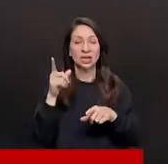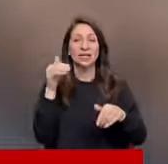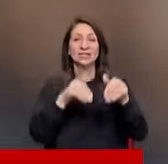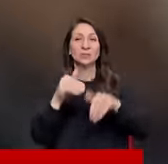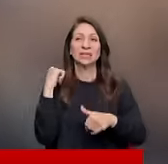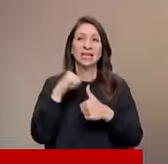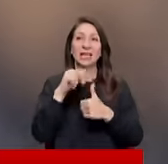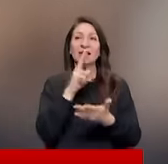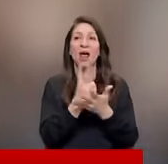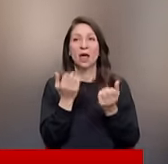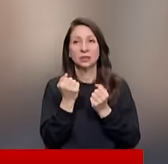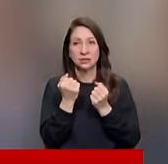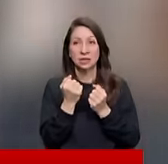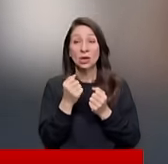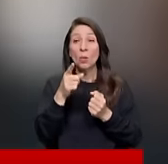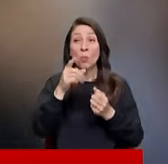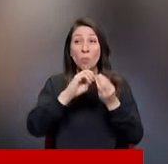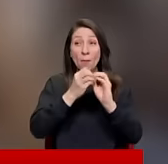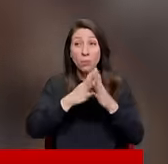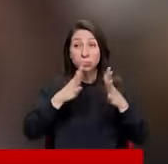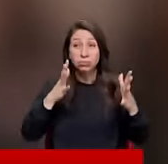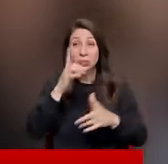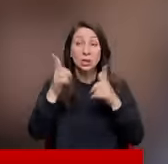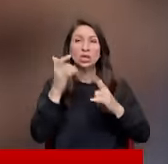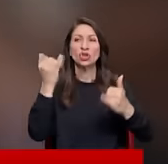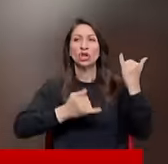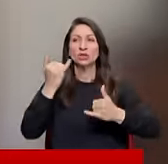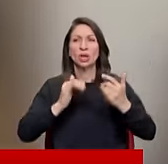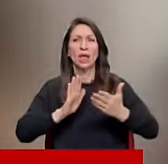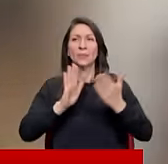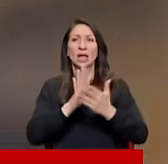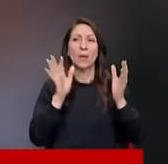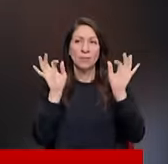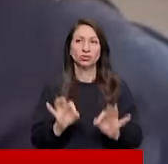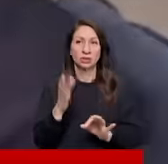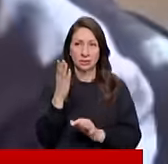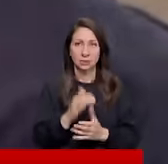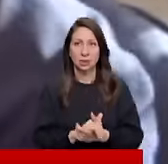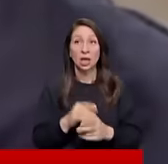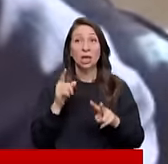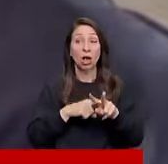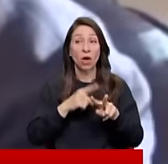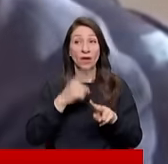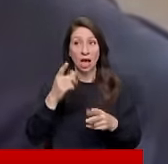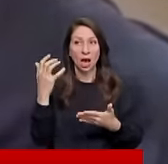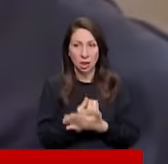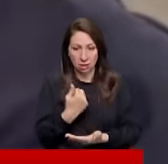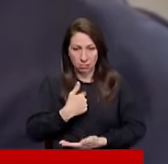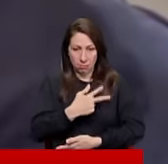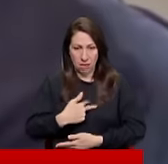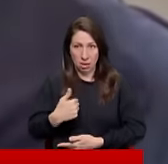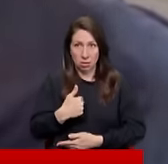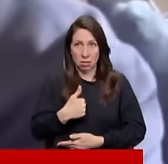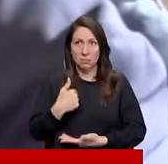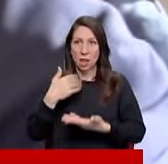seçimleri yenilenmesi kararı alındı. Skandal görüntüler, tartışmaları, tepkileri beraberinde getirdi. Yalova'da kazandığımız belediyeyi